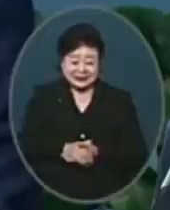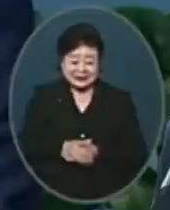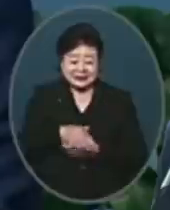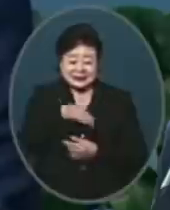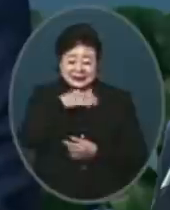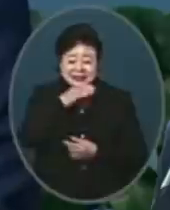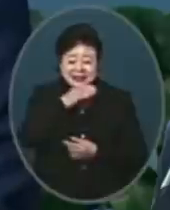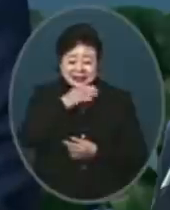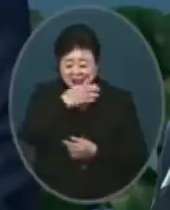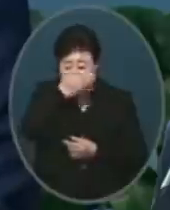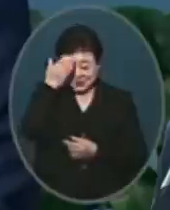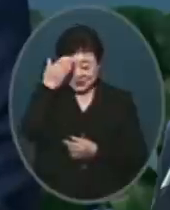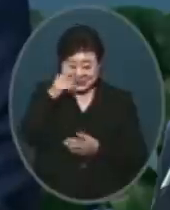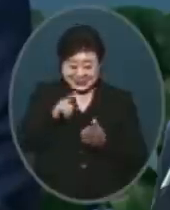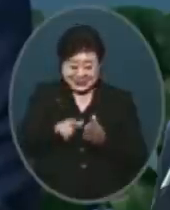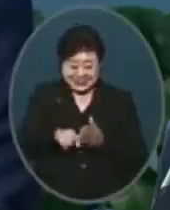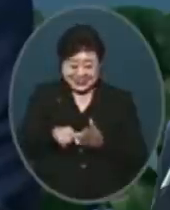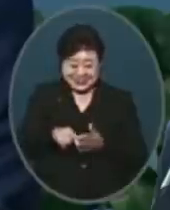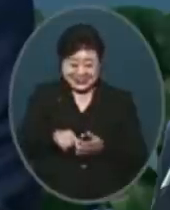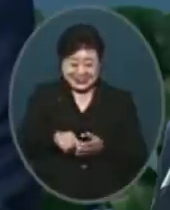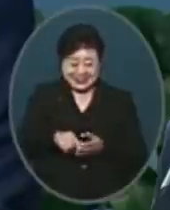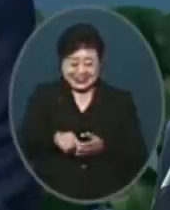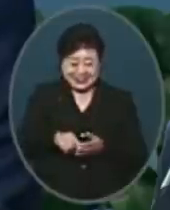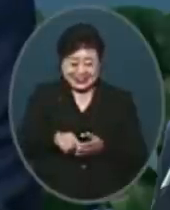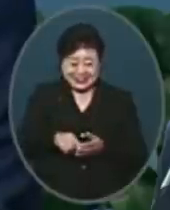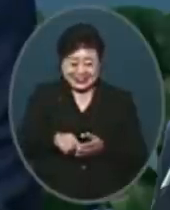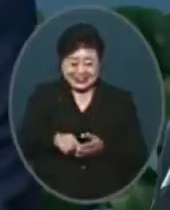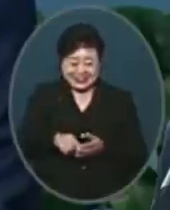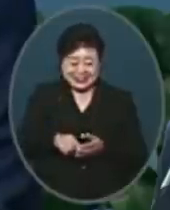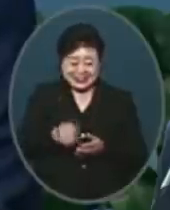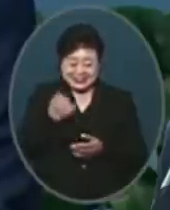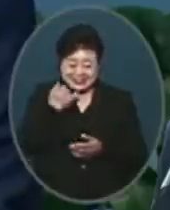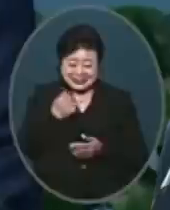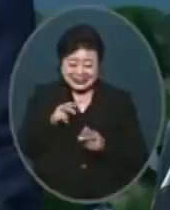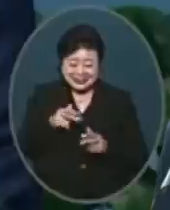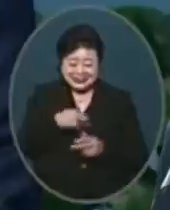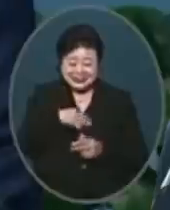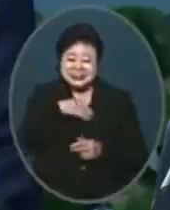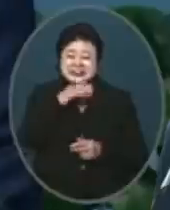나이가 젊었을 때는 그렇지 않았는데 나이를 먹고 난 다음엔